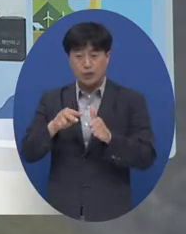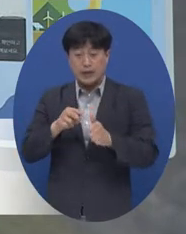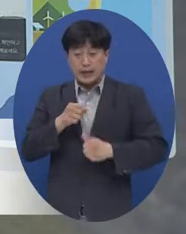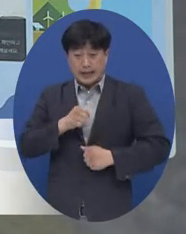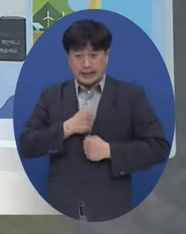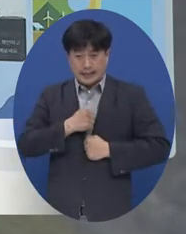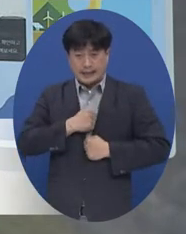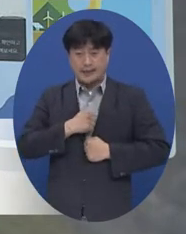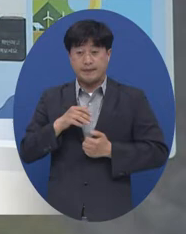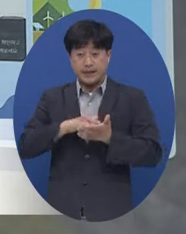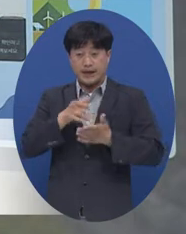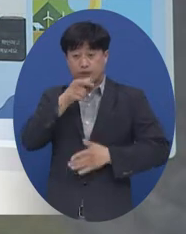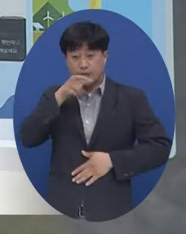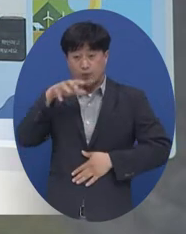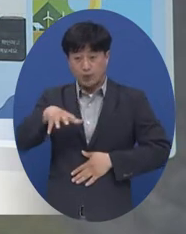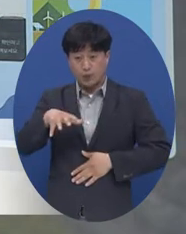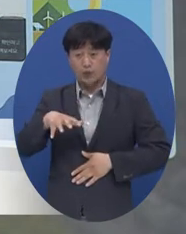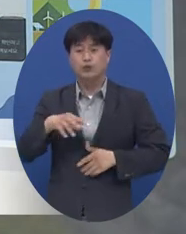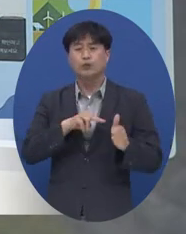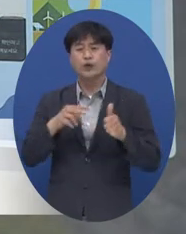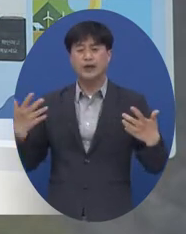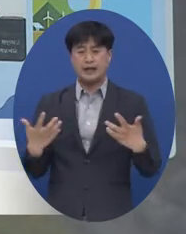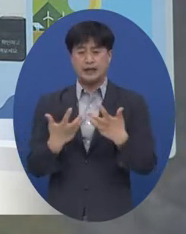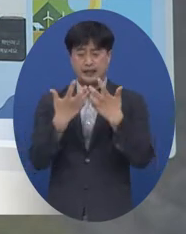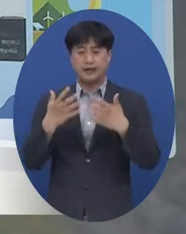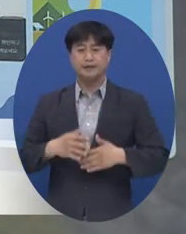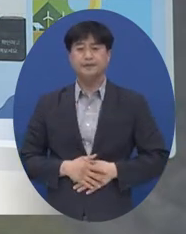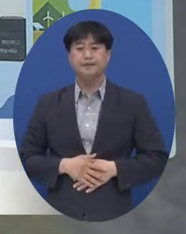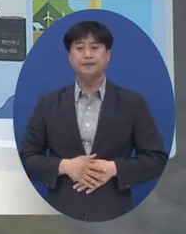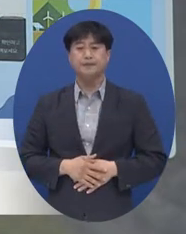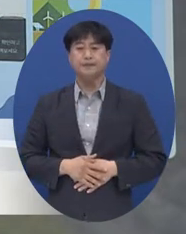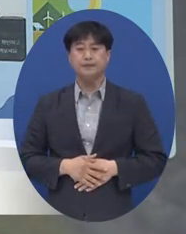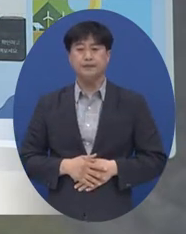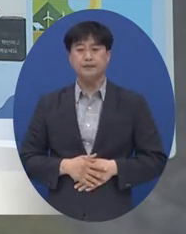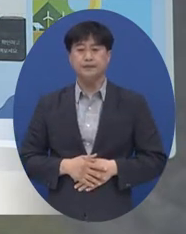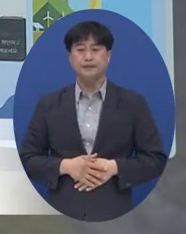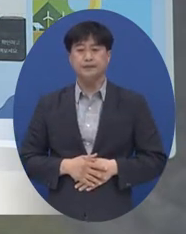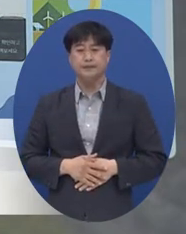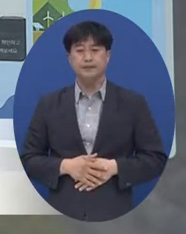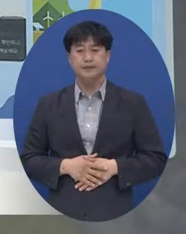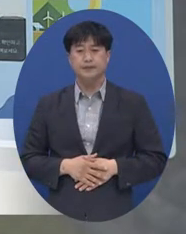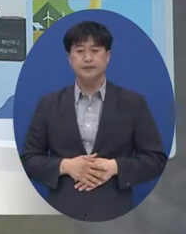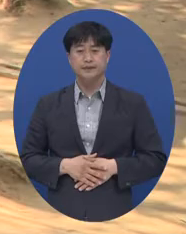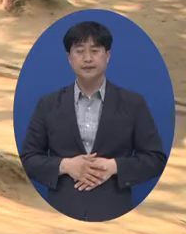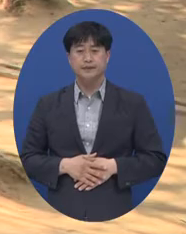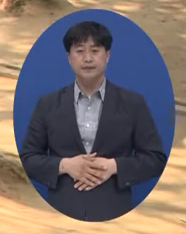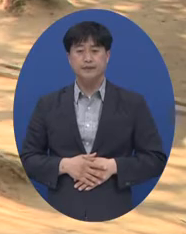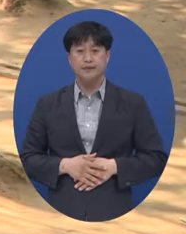정보나 안심 약수터 위치 등 물에 대한 각종 정보가 가득합니다. 최창순 기자입니다.